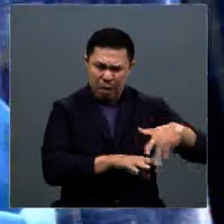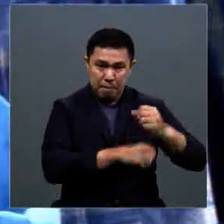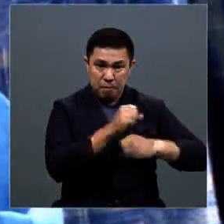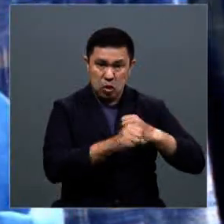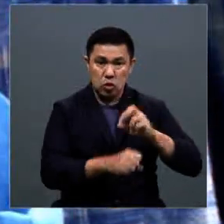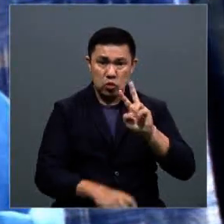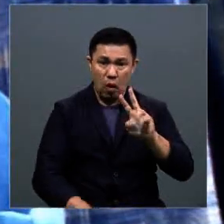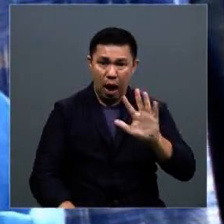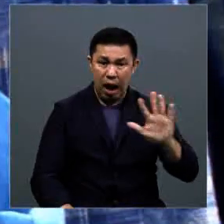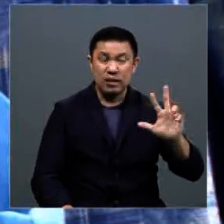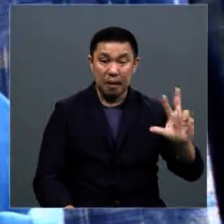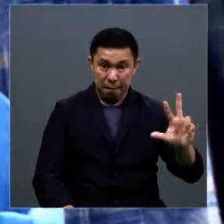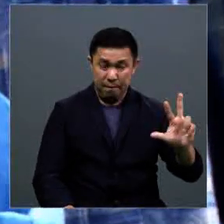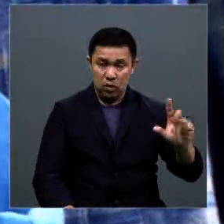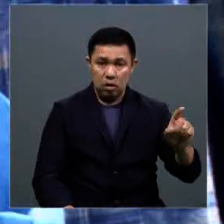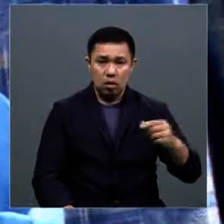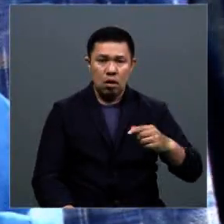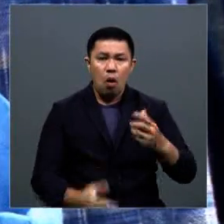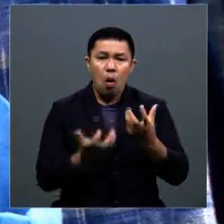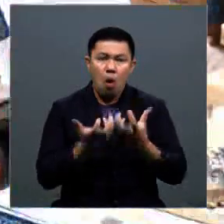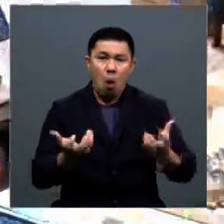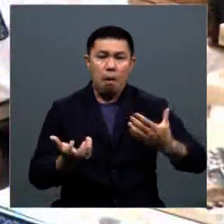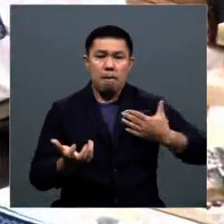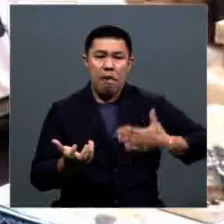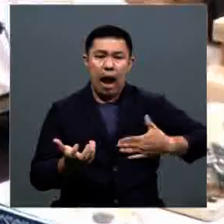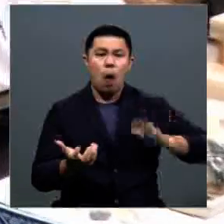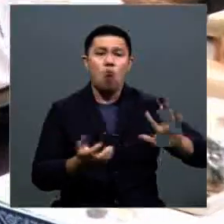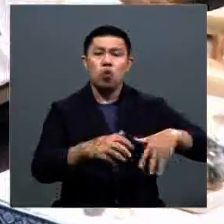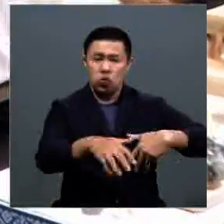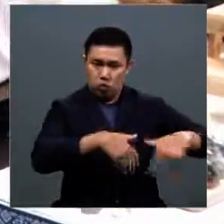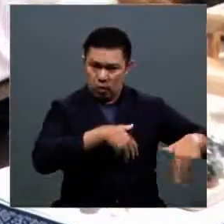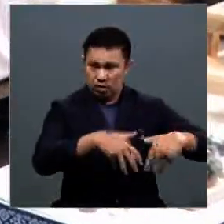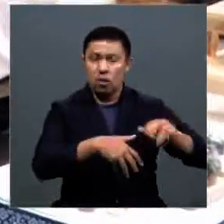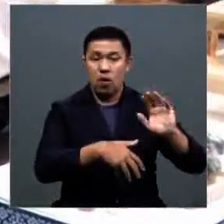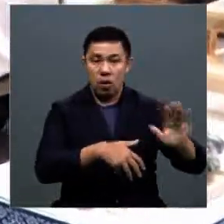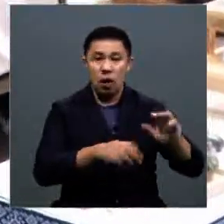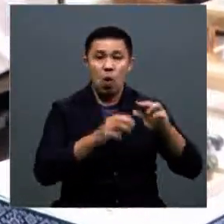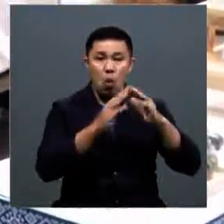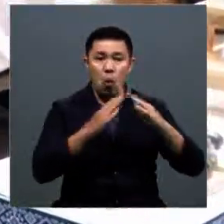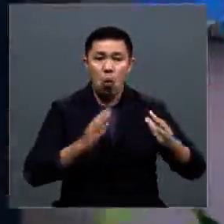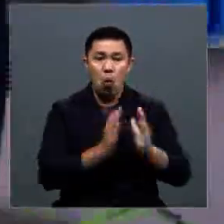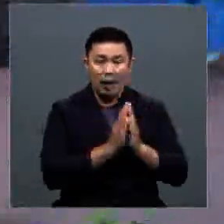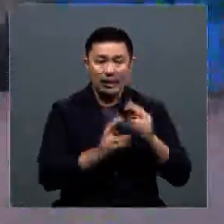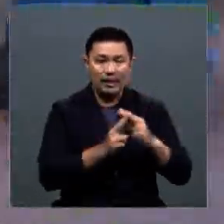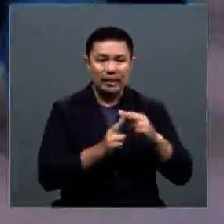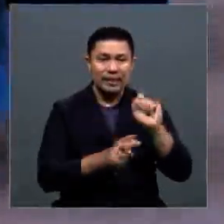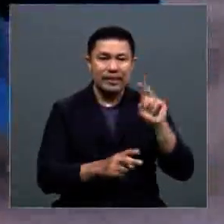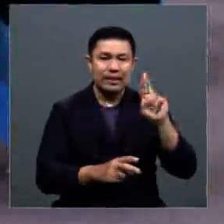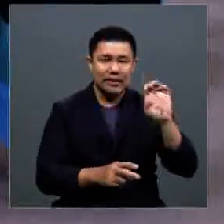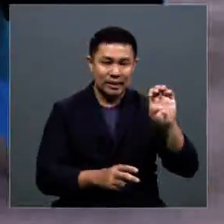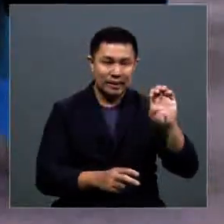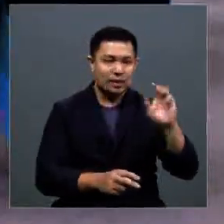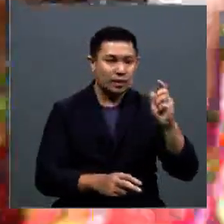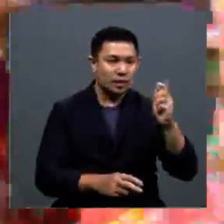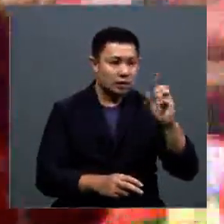ช2553มีการนำผลิตภัณฑ์ผ้ามาจากชุมชนคุณธรรมที่วัดศรีดอนคำที่จังหวัดแพร่มาจำหน่ายภายในงานนะ